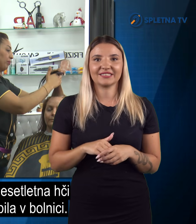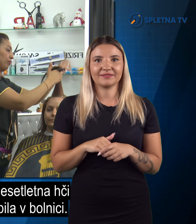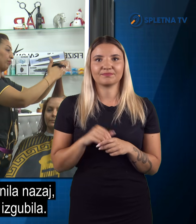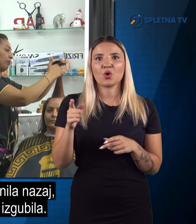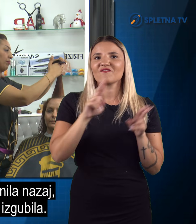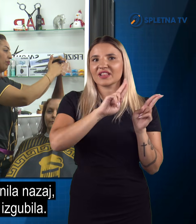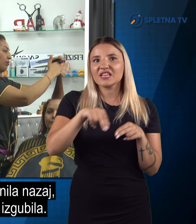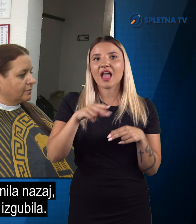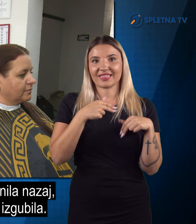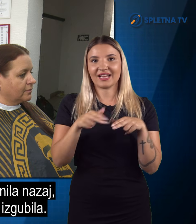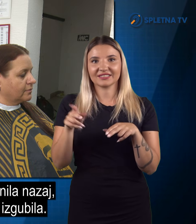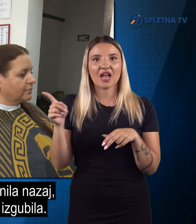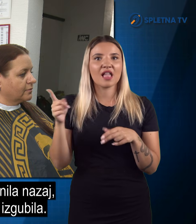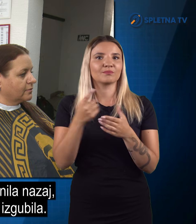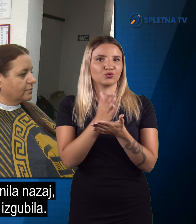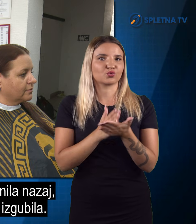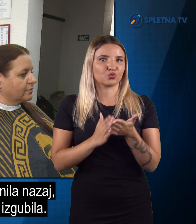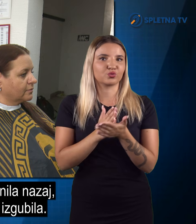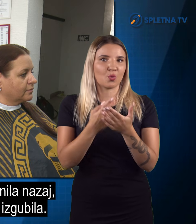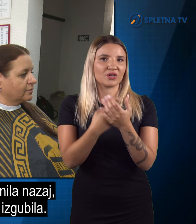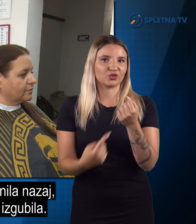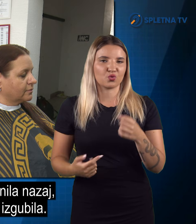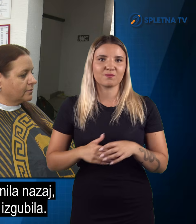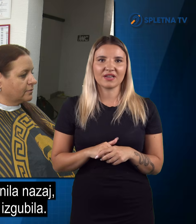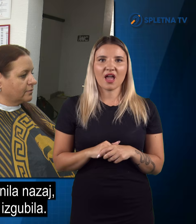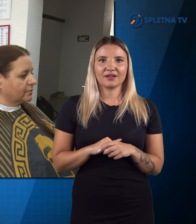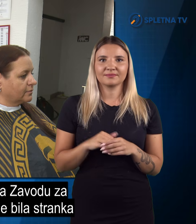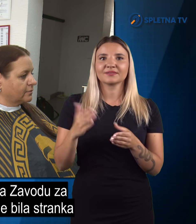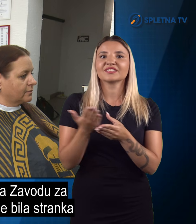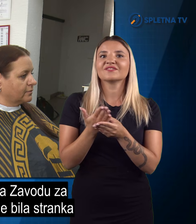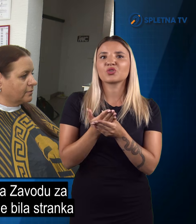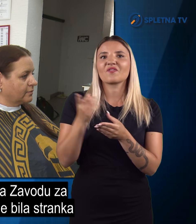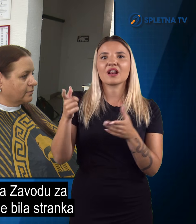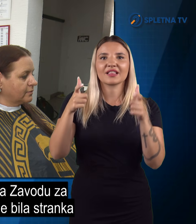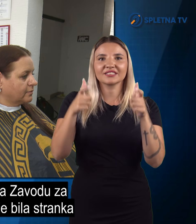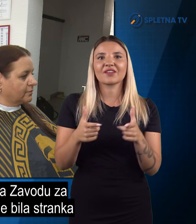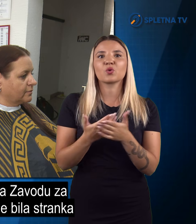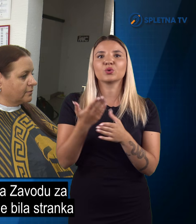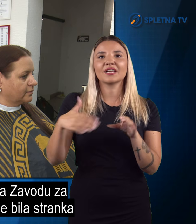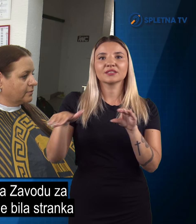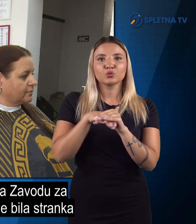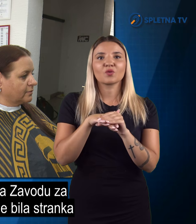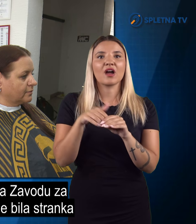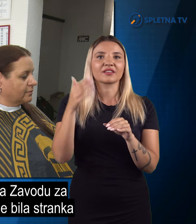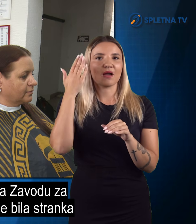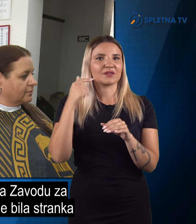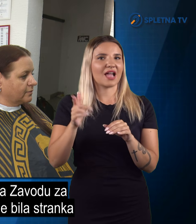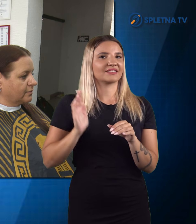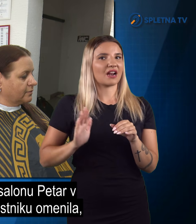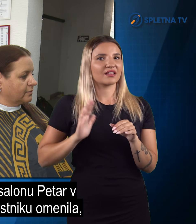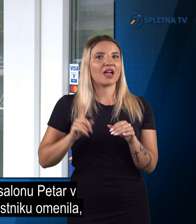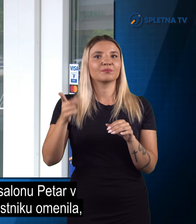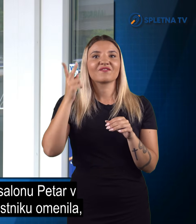se je vrnila nazaj, je službo izgubila. Svetovalka na Zavodu za zaposlovanje je bila stranka v